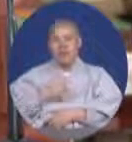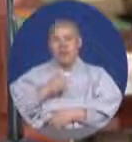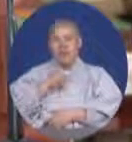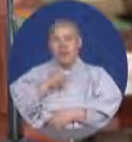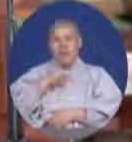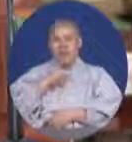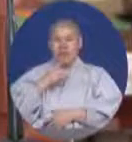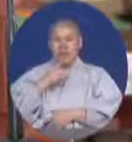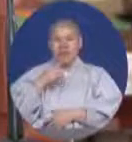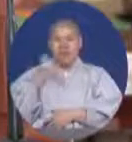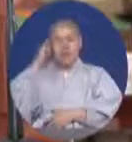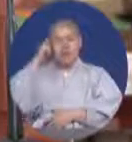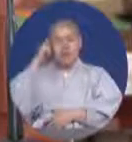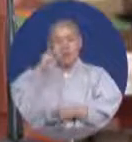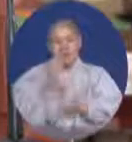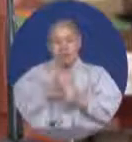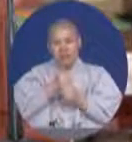거예요.